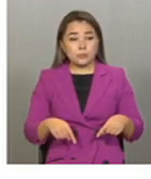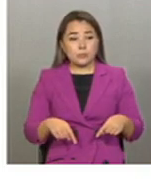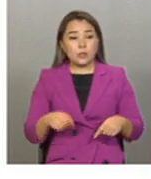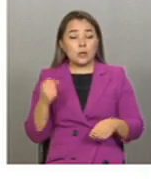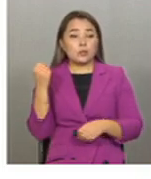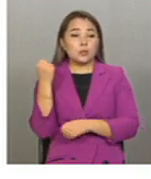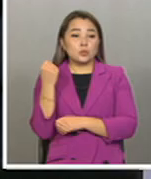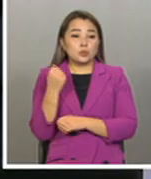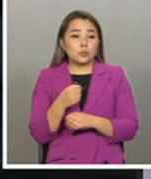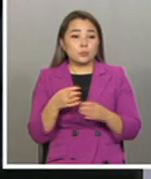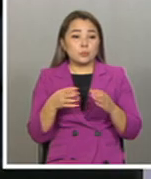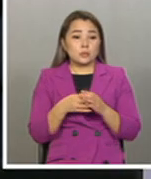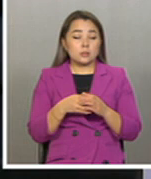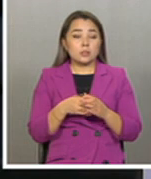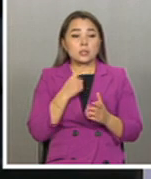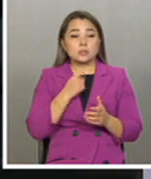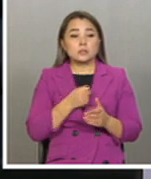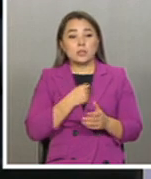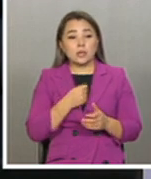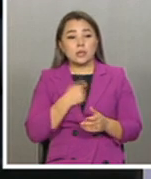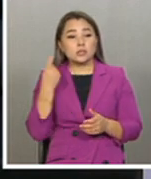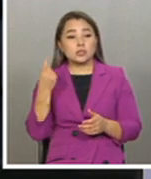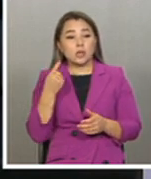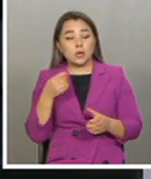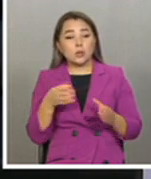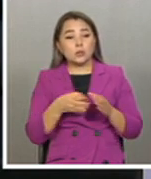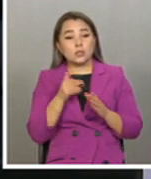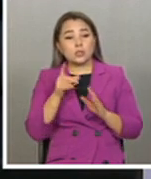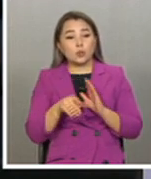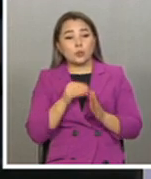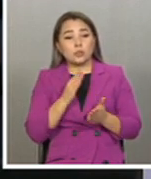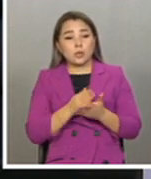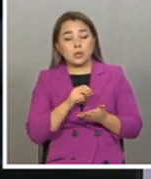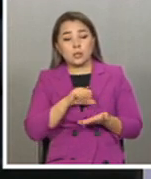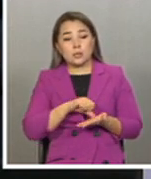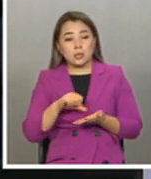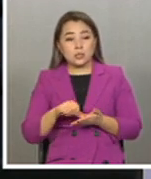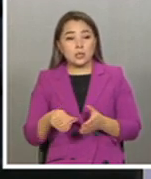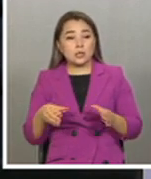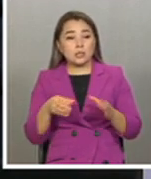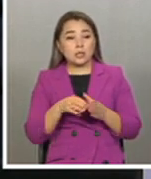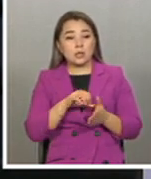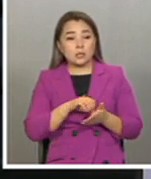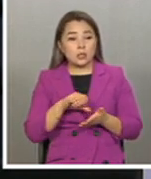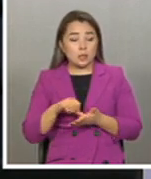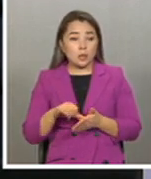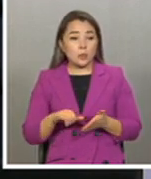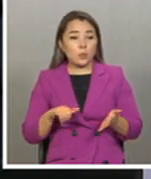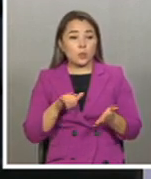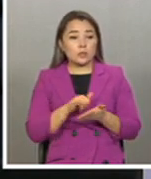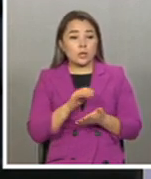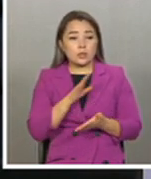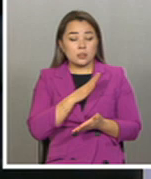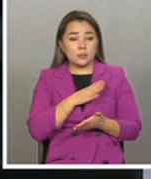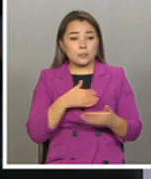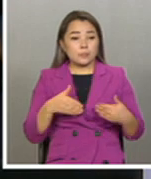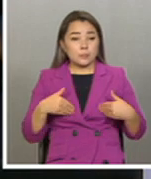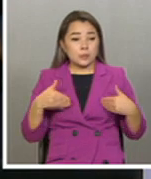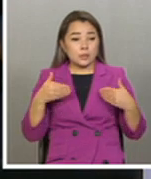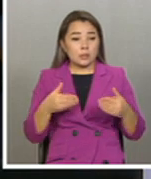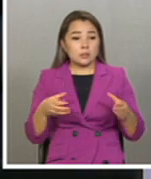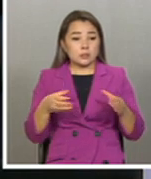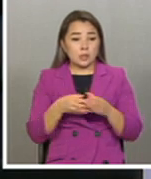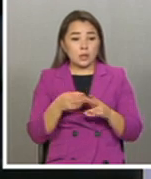Жұмысшы, сарбаз, шаруа депутаттарының кеңес үкіметі орнады. Бұл